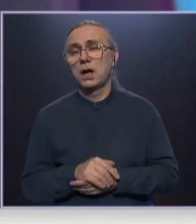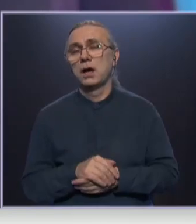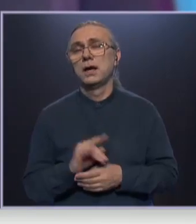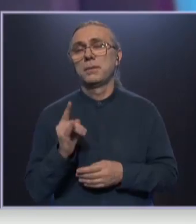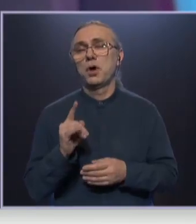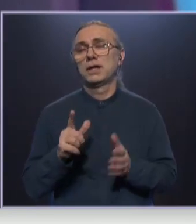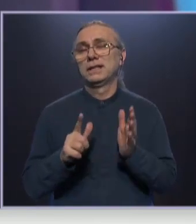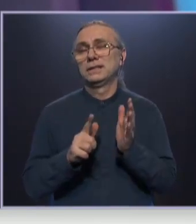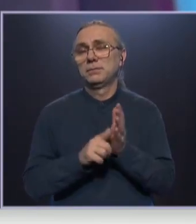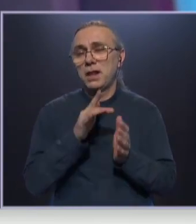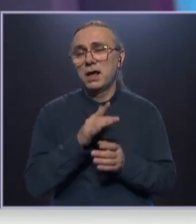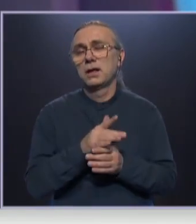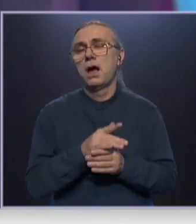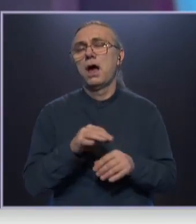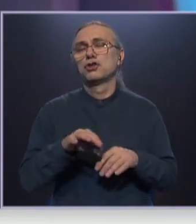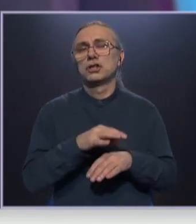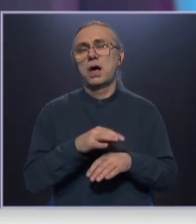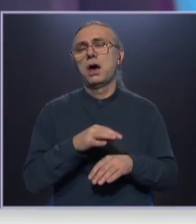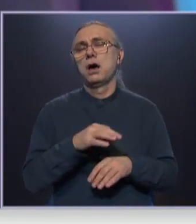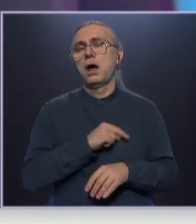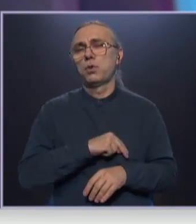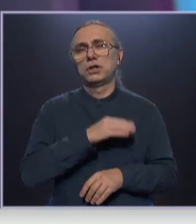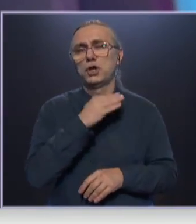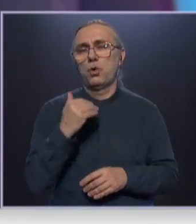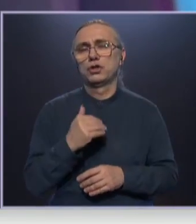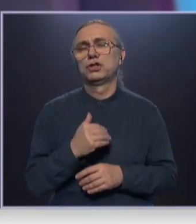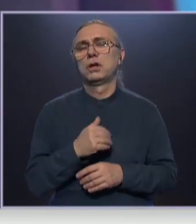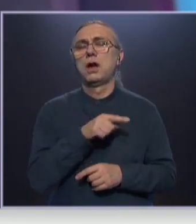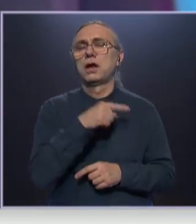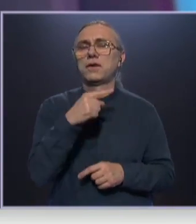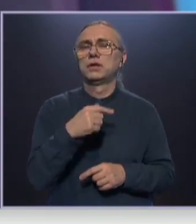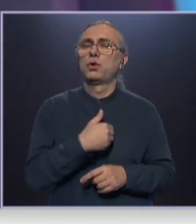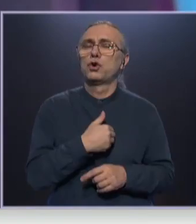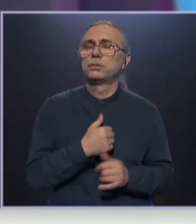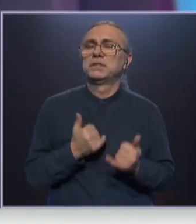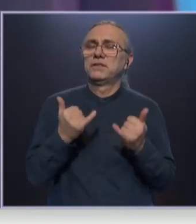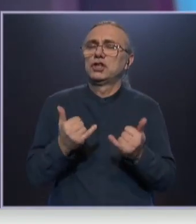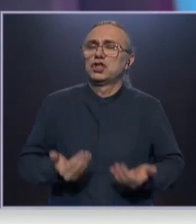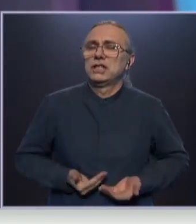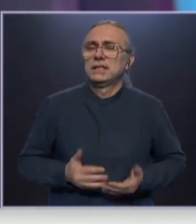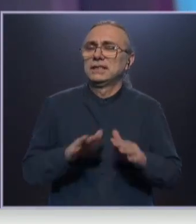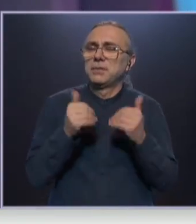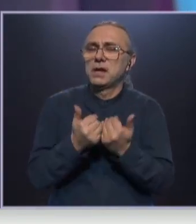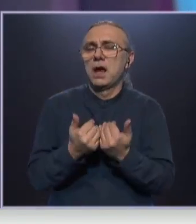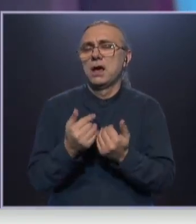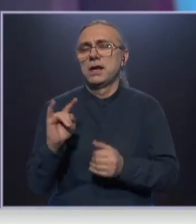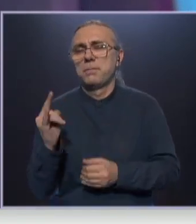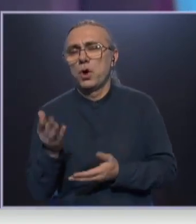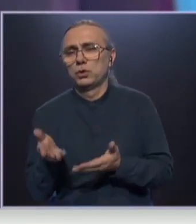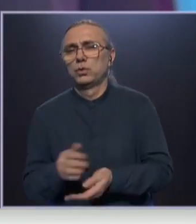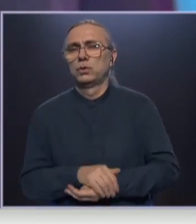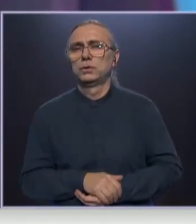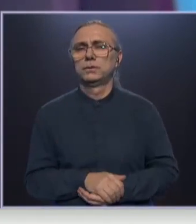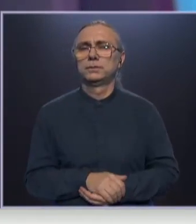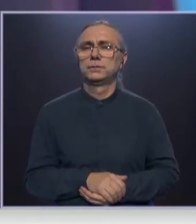а жена работать не хочет, потому что она говорит, что она хочет посвятить жизнь семье и ребенку. А муж говорит, я работаю на двух, и я не